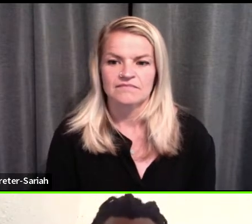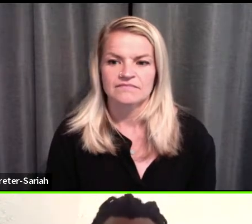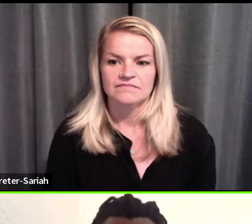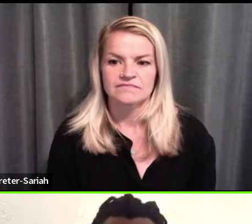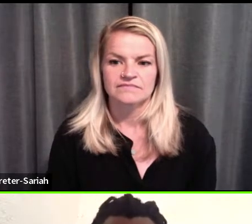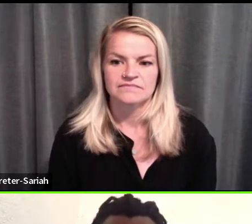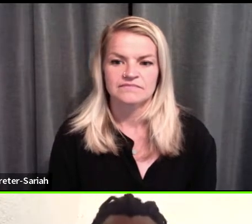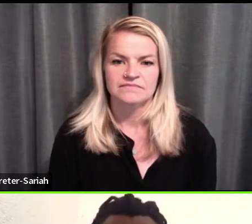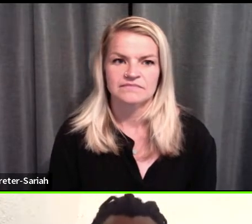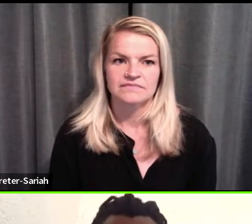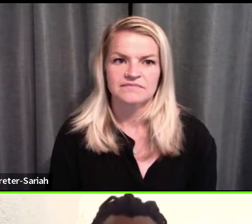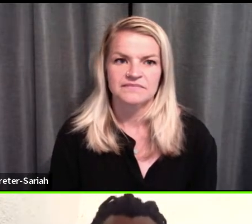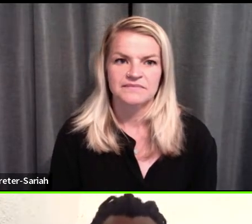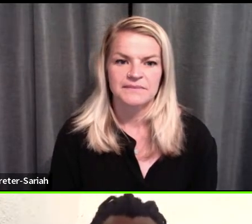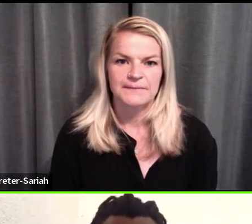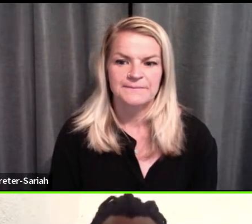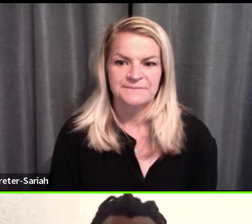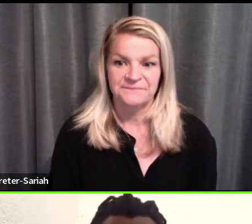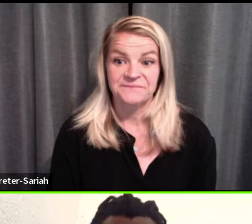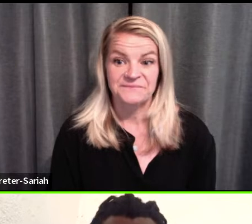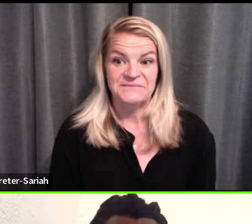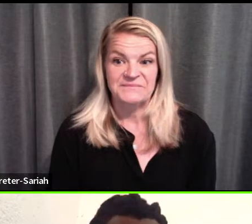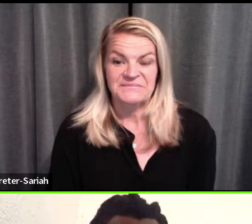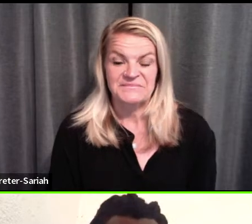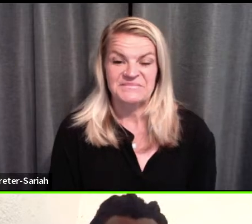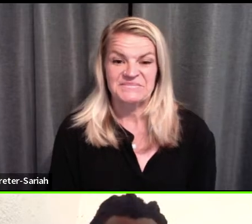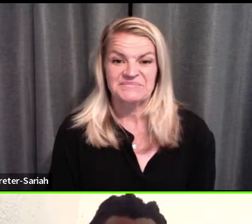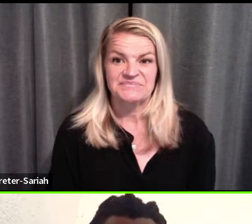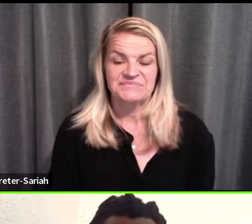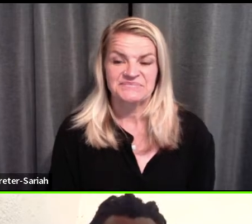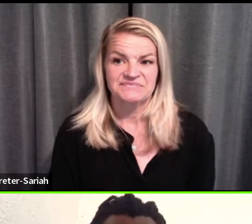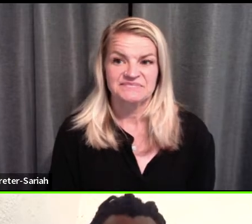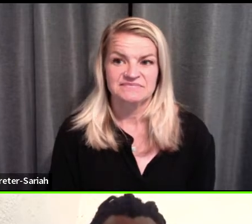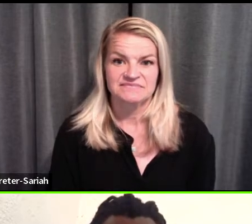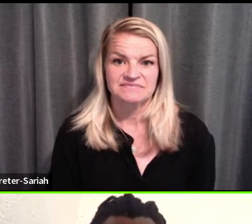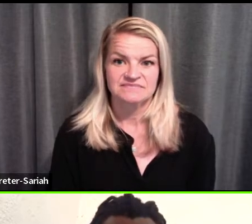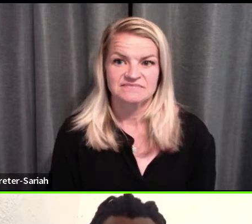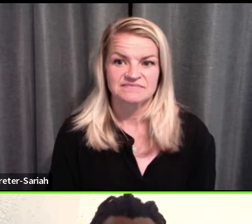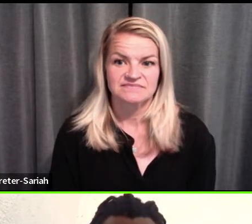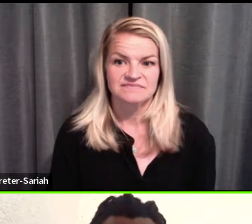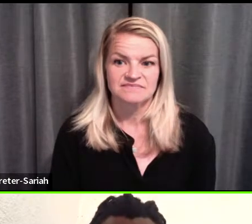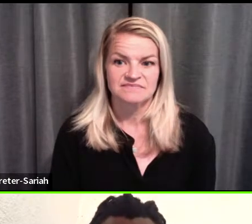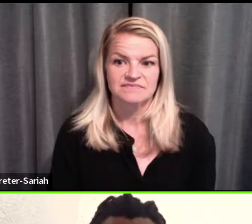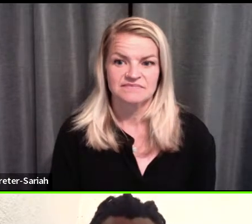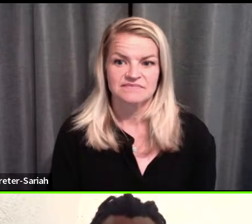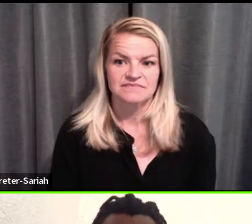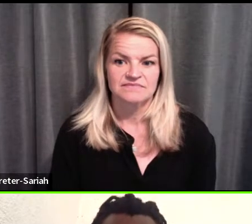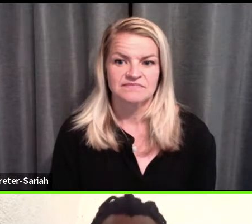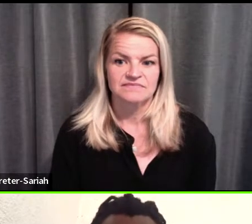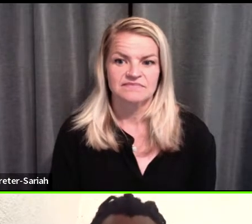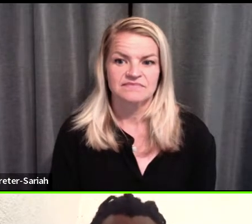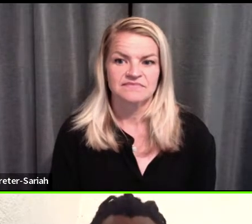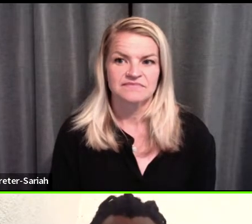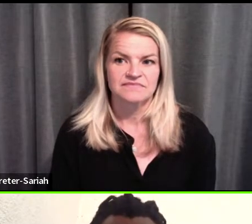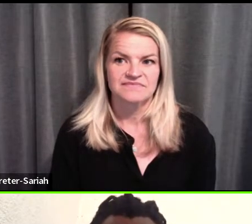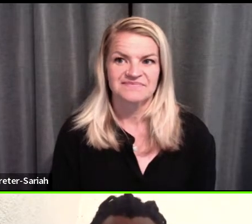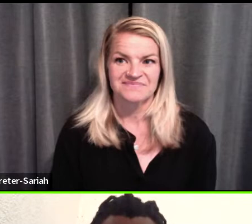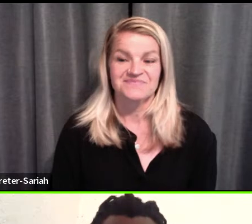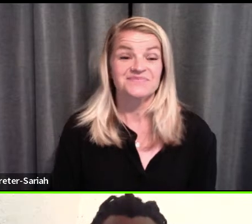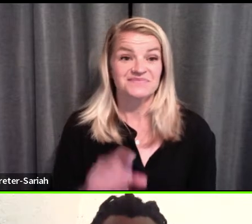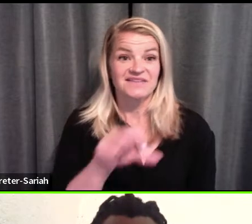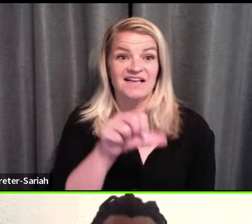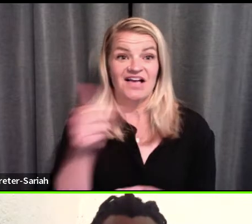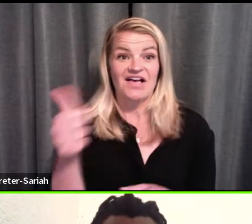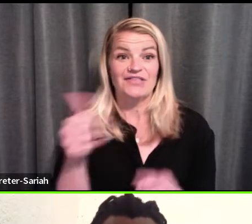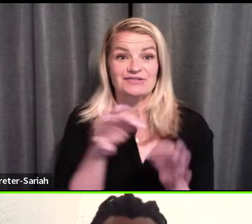aucun effort lors des sorties des gouvernements dans ma province, par exemple, pour évaluer la place qu'on a accordée à la femme